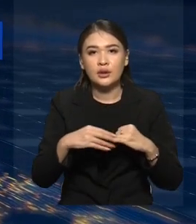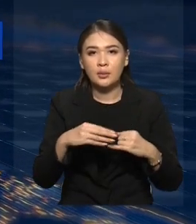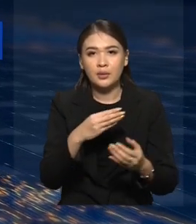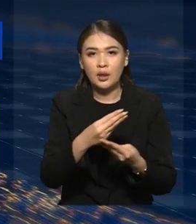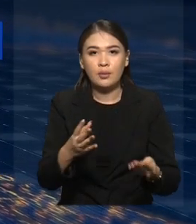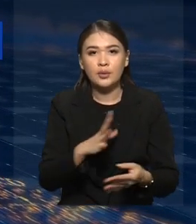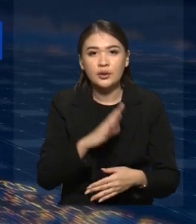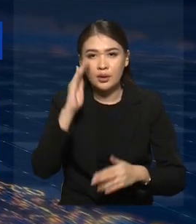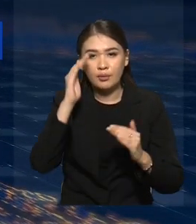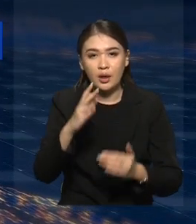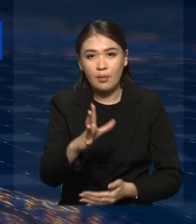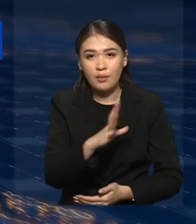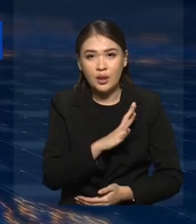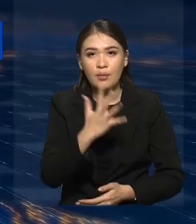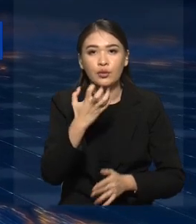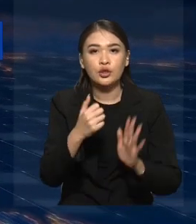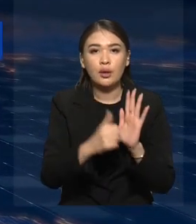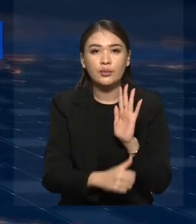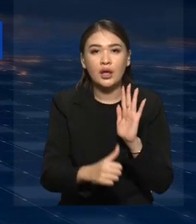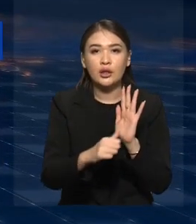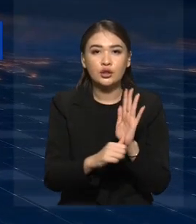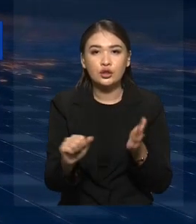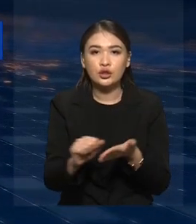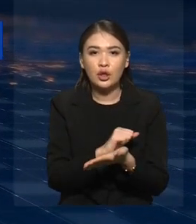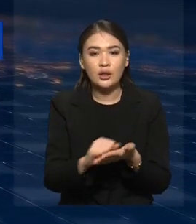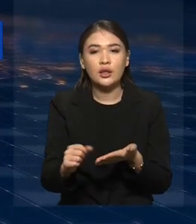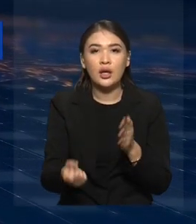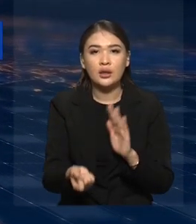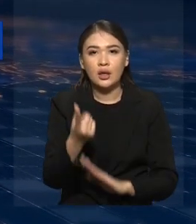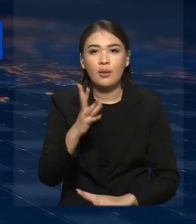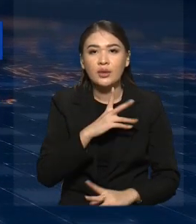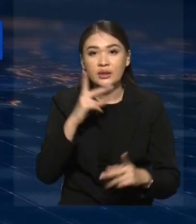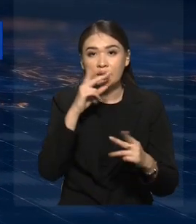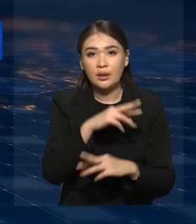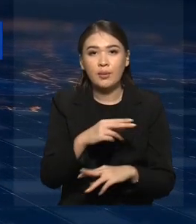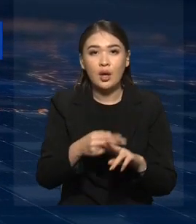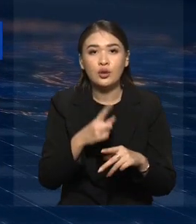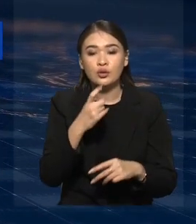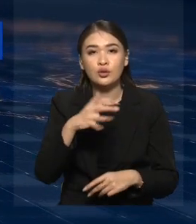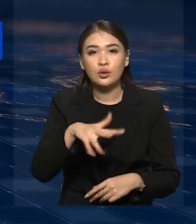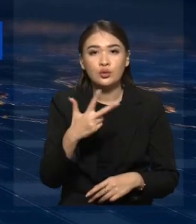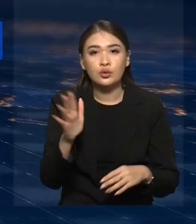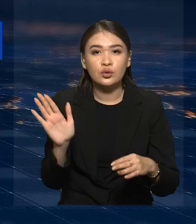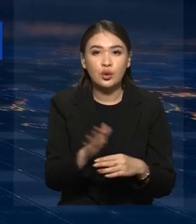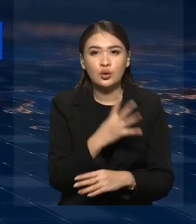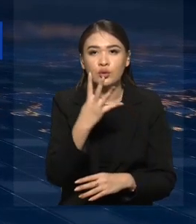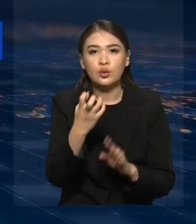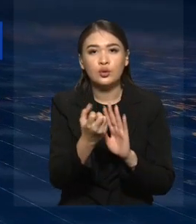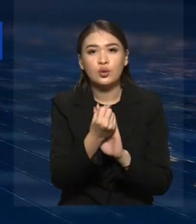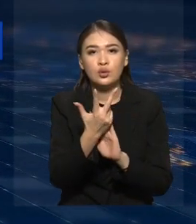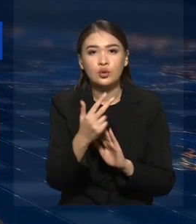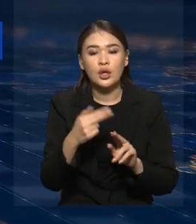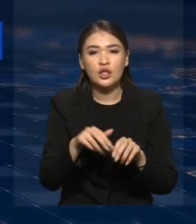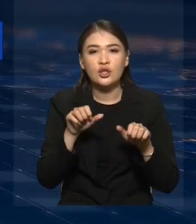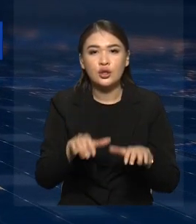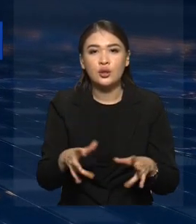Бұл деректі тексергендер 566 құжаттан шикілігі анықтаған. Оның 153 жойылып, 413-і шешім